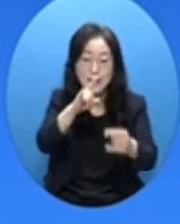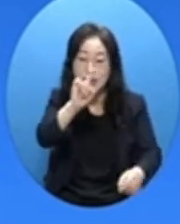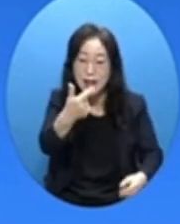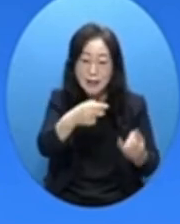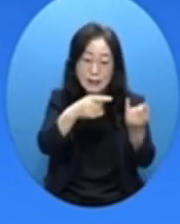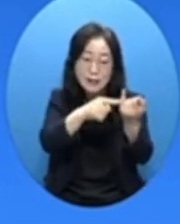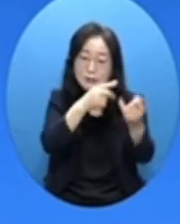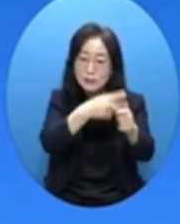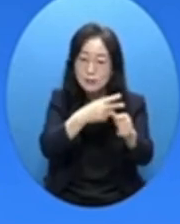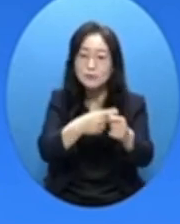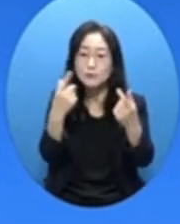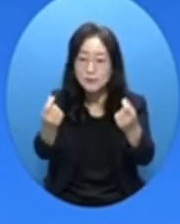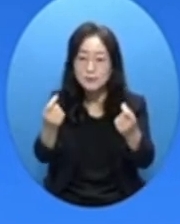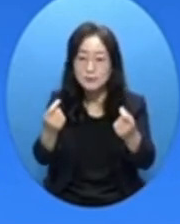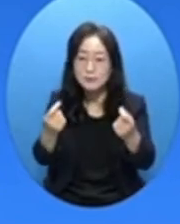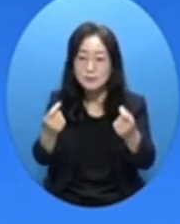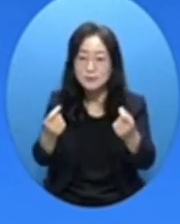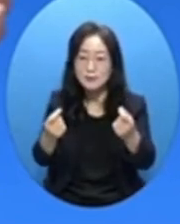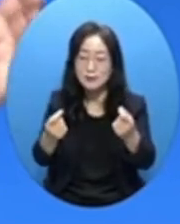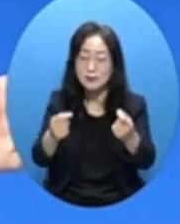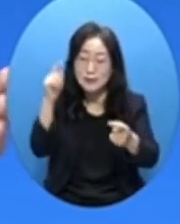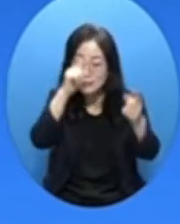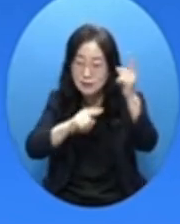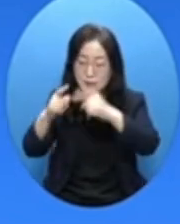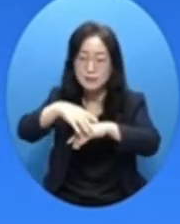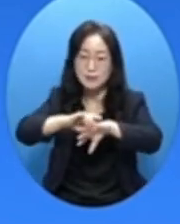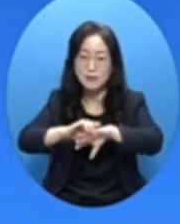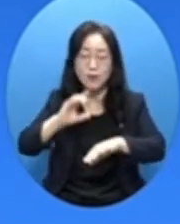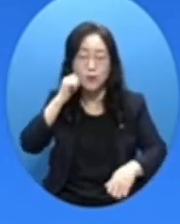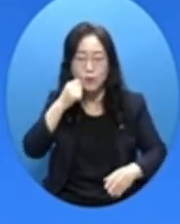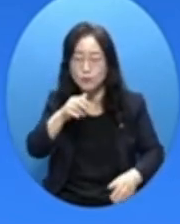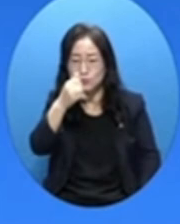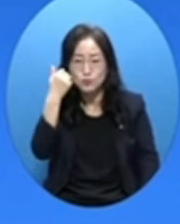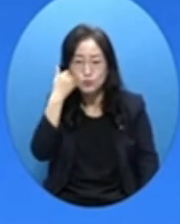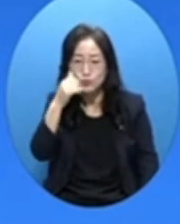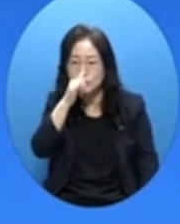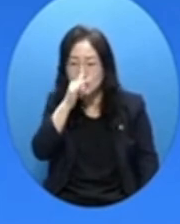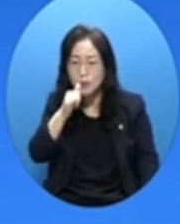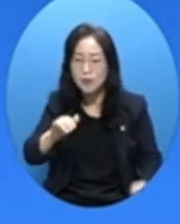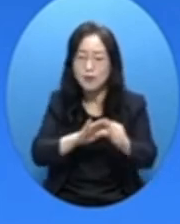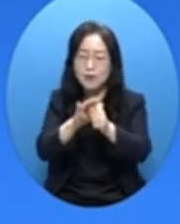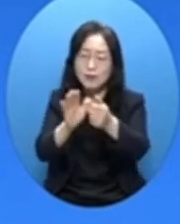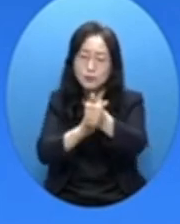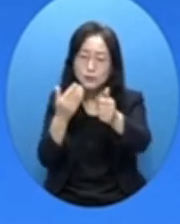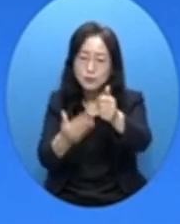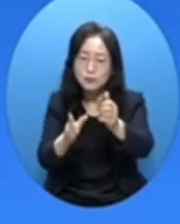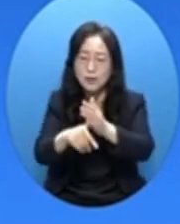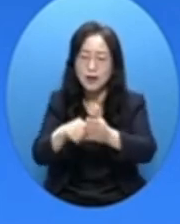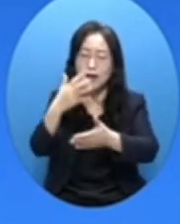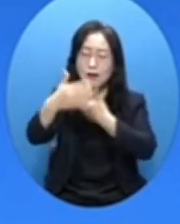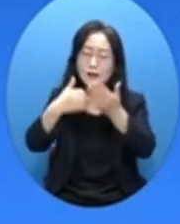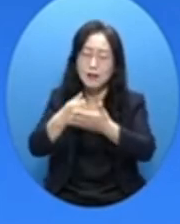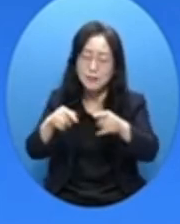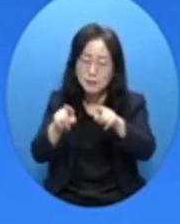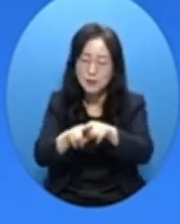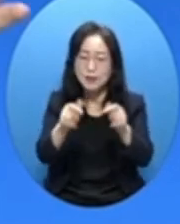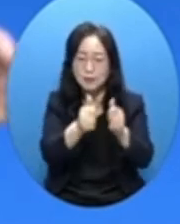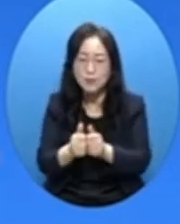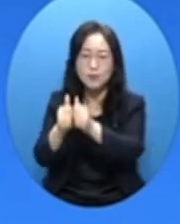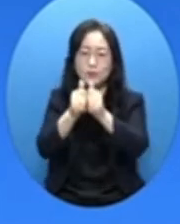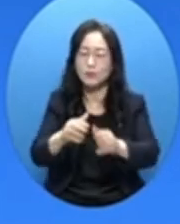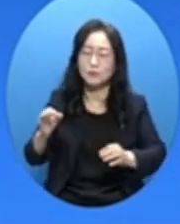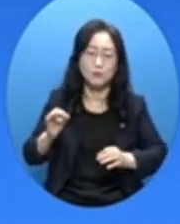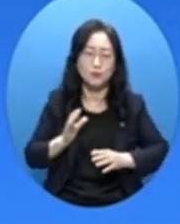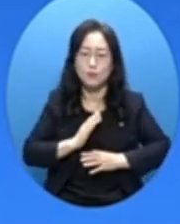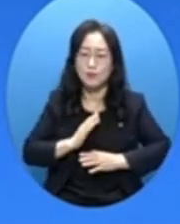반처럼 장애를 입고 어려움 가운데 있는 분들을 사랑으로 섬길 때 주님이 함께 하시고 주님이 우리가 동행해 주셔서 놀라운